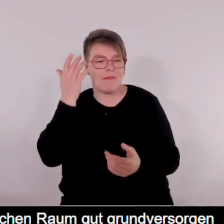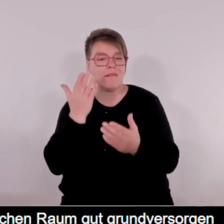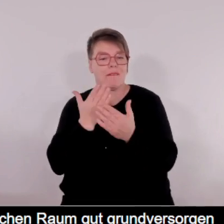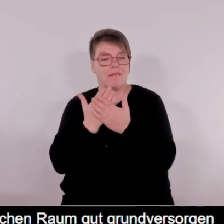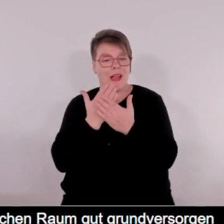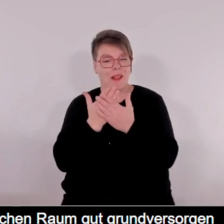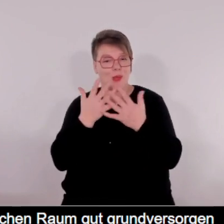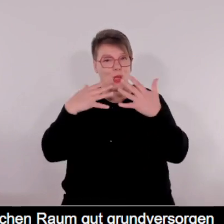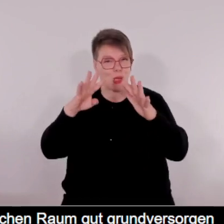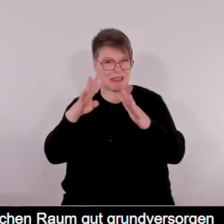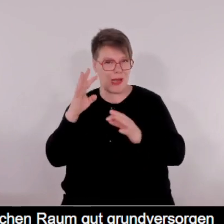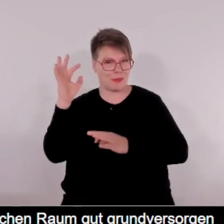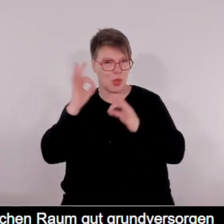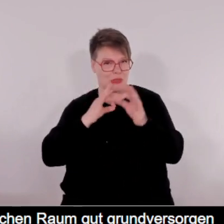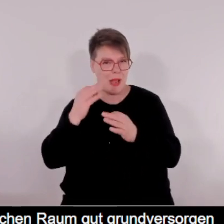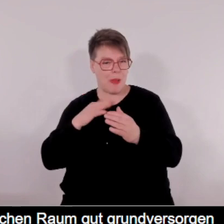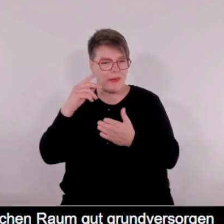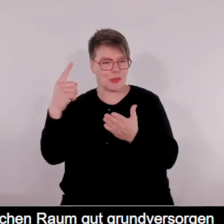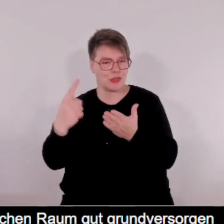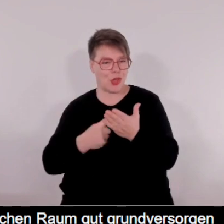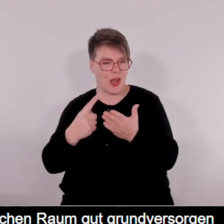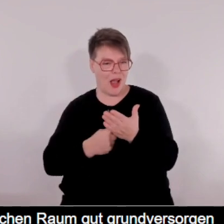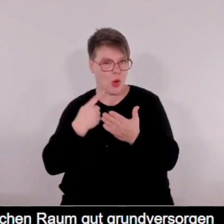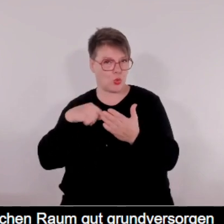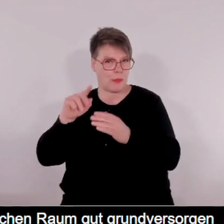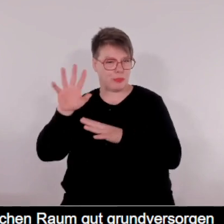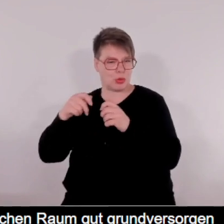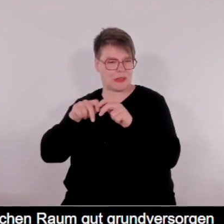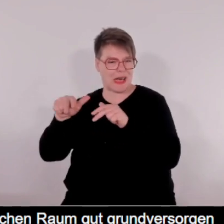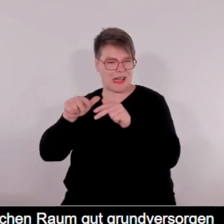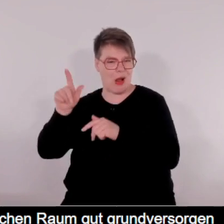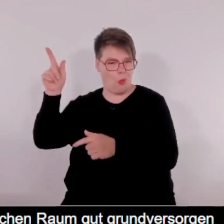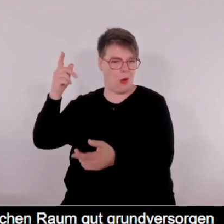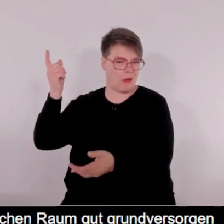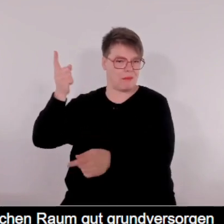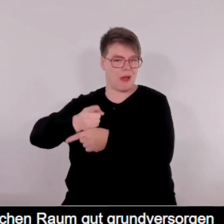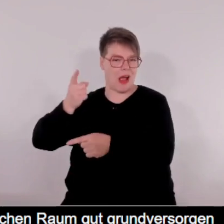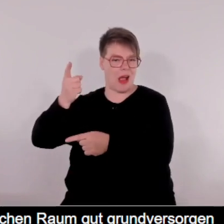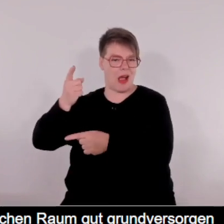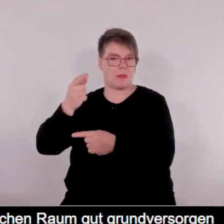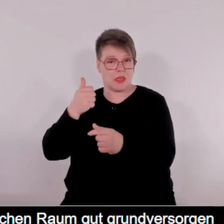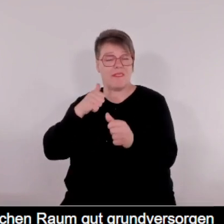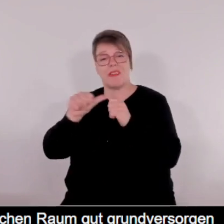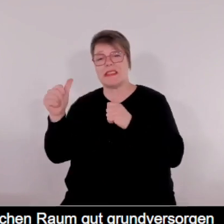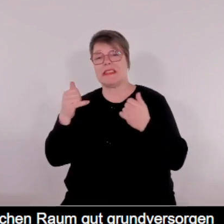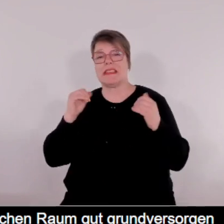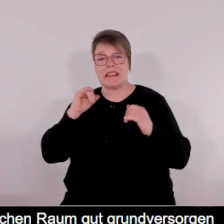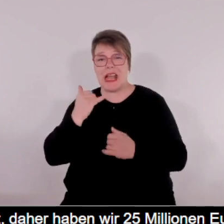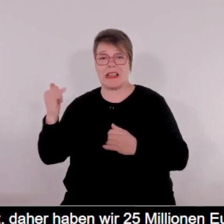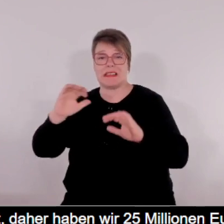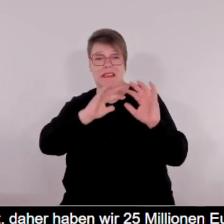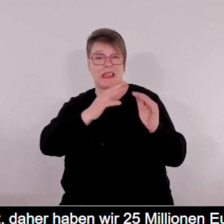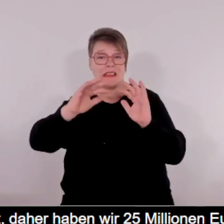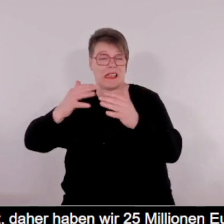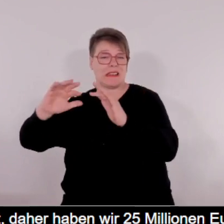dass die Ampelregierung, die Koalitionäre überhaupt kein Einsehen haben. Essen darf definitiv nicht zum Luxusgut werden